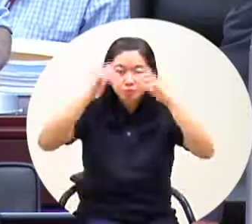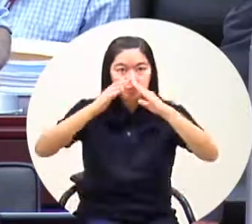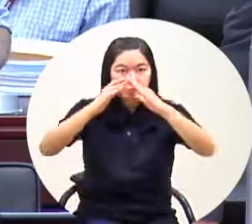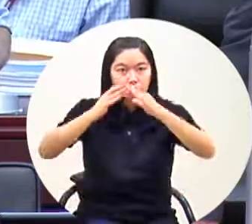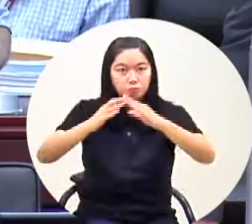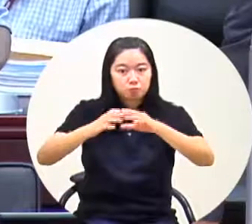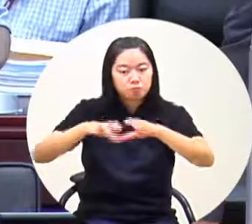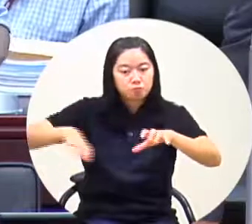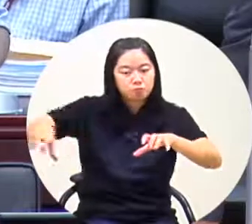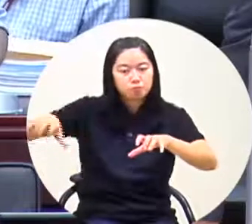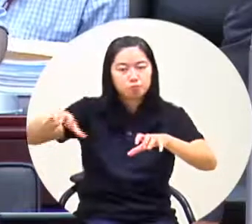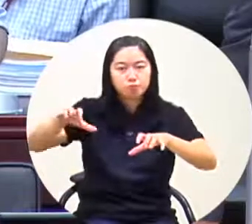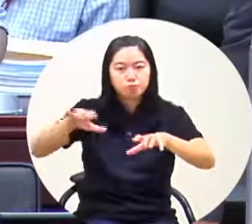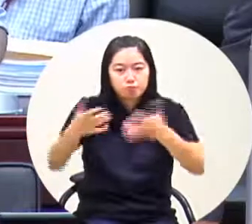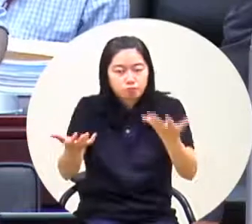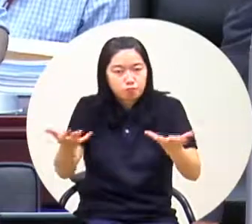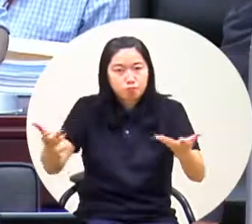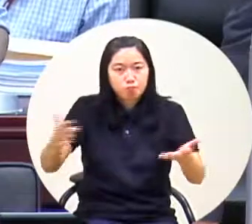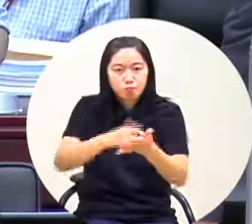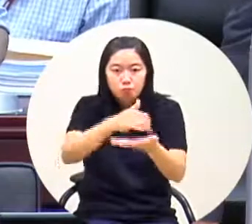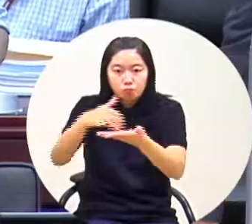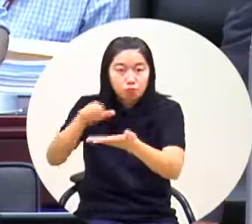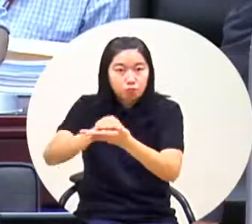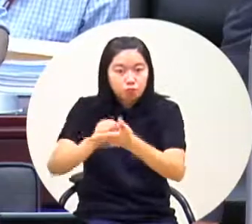要仔细再算一下，我们有没有办法负担